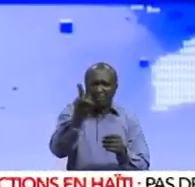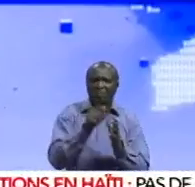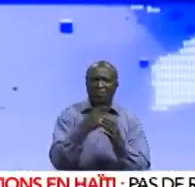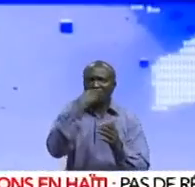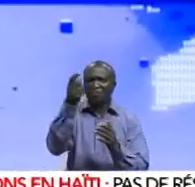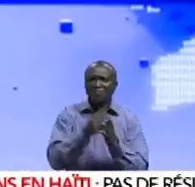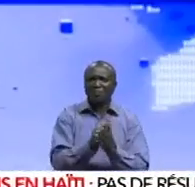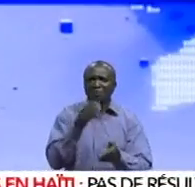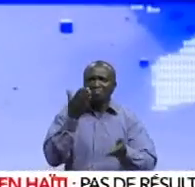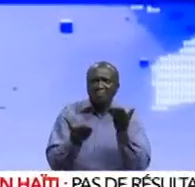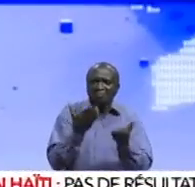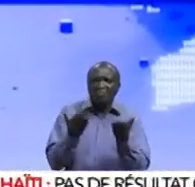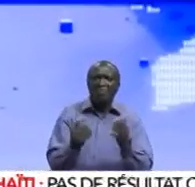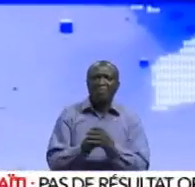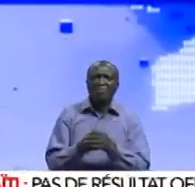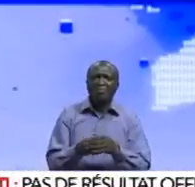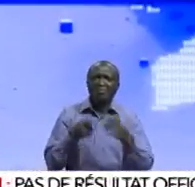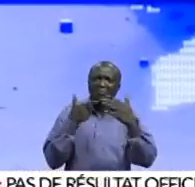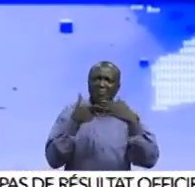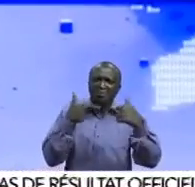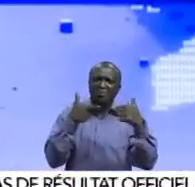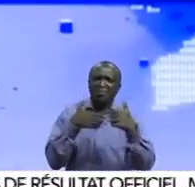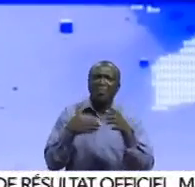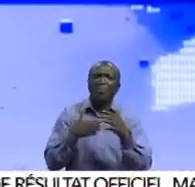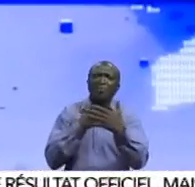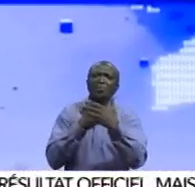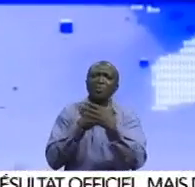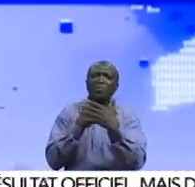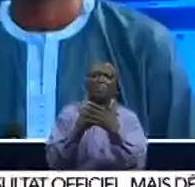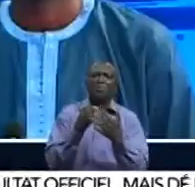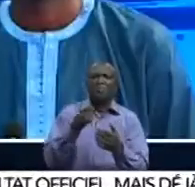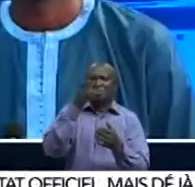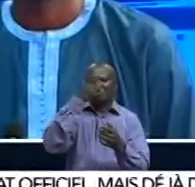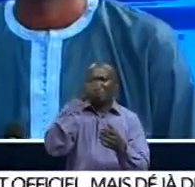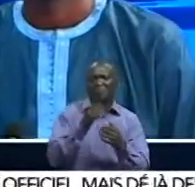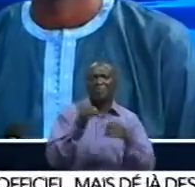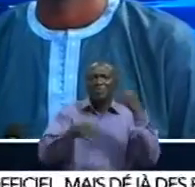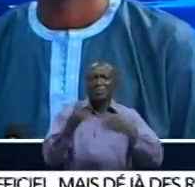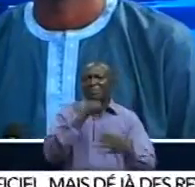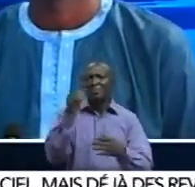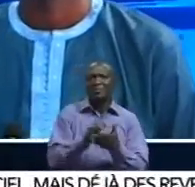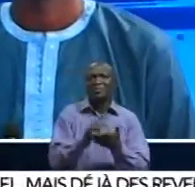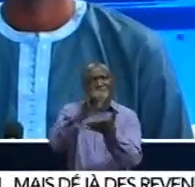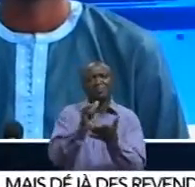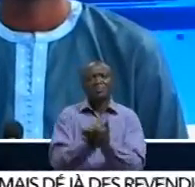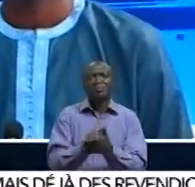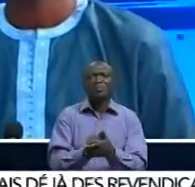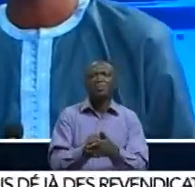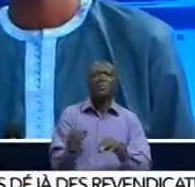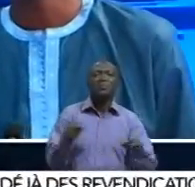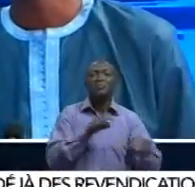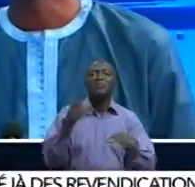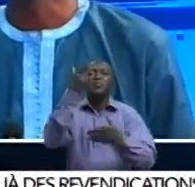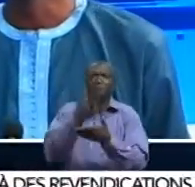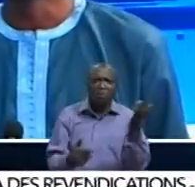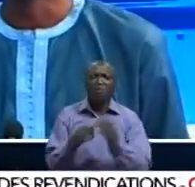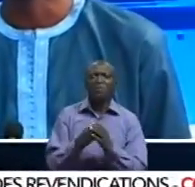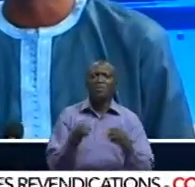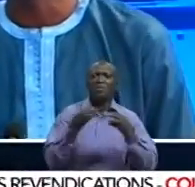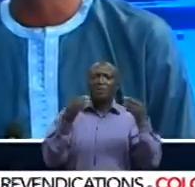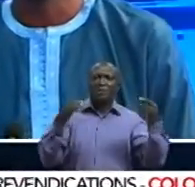peut-être bien lutter contre la drogue pourrait être une solution mais si toutefois ce n'est pas le cas que ferait-on des autres cas qui ont été cités c'est c'est c'est des mesures